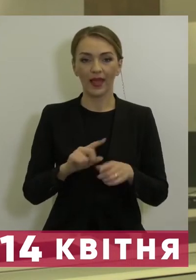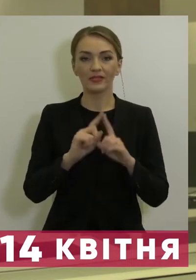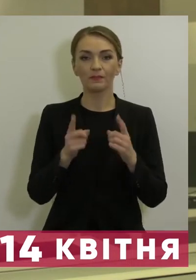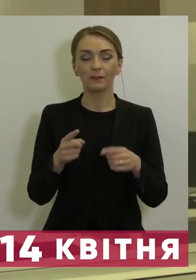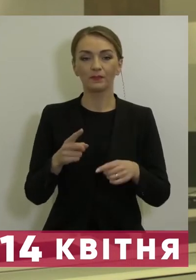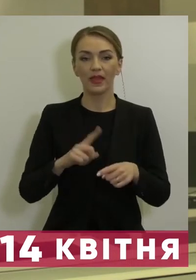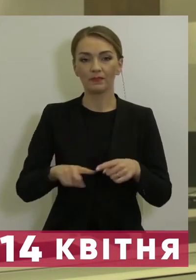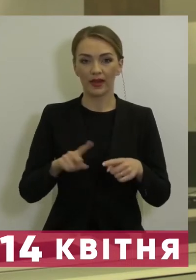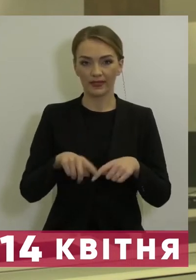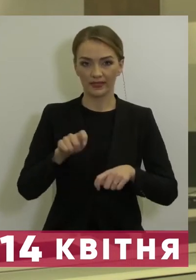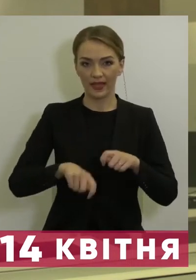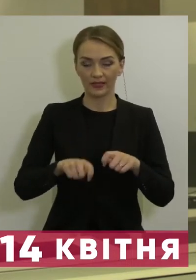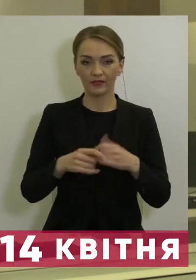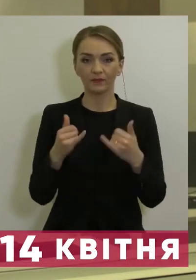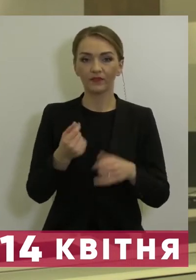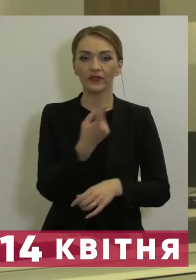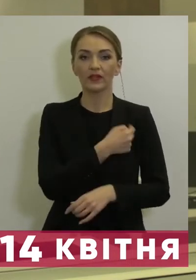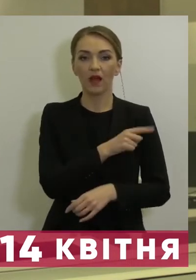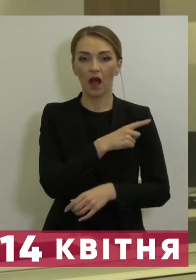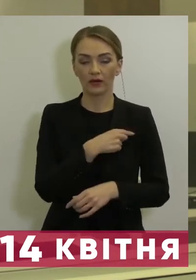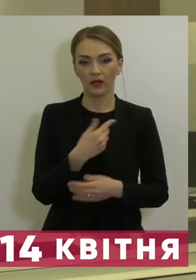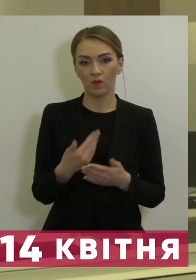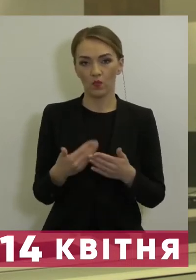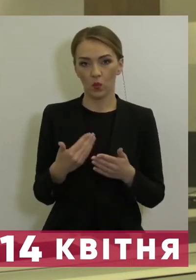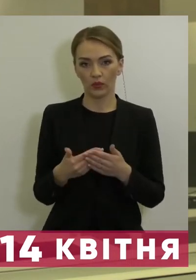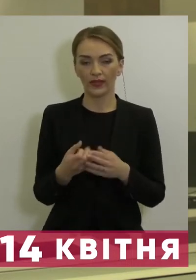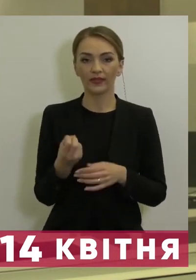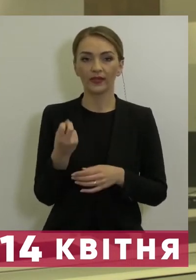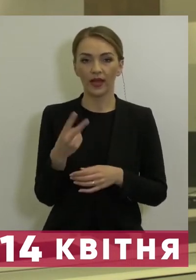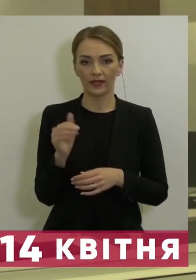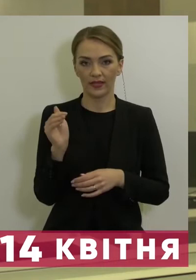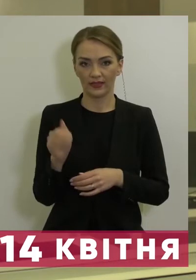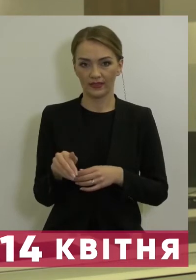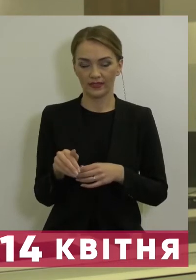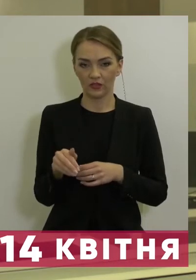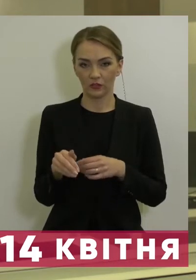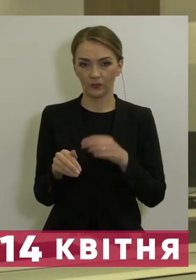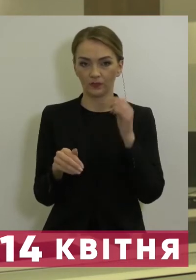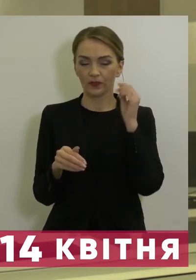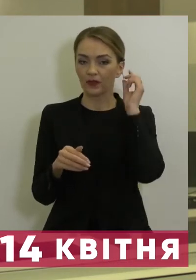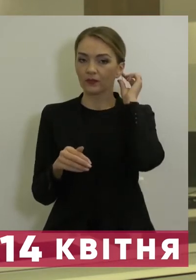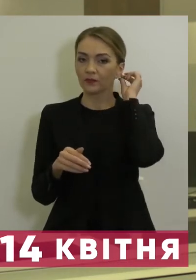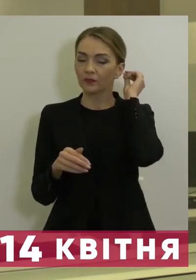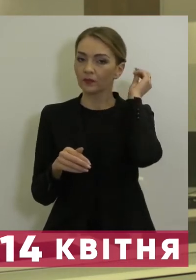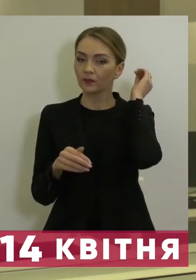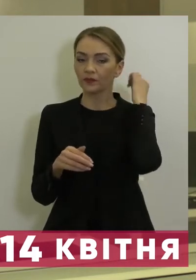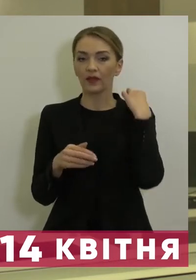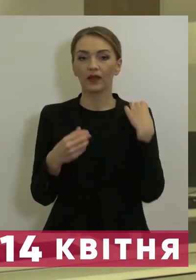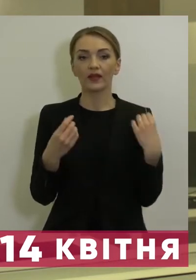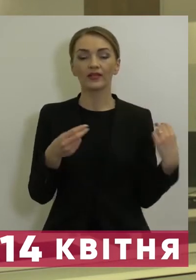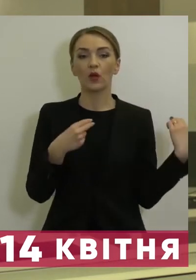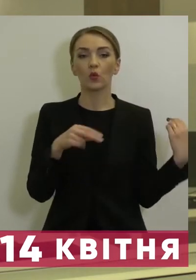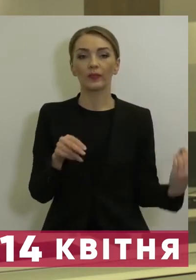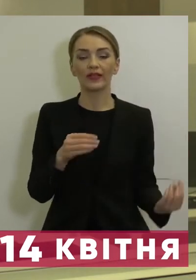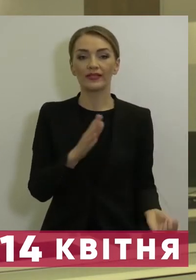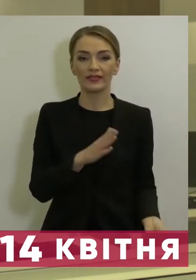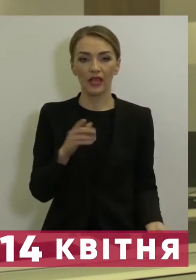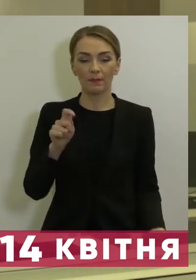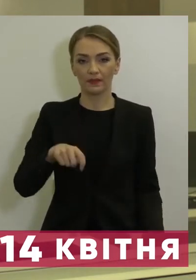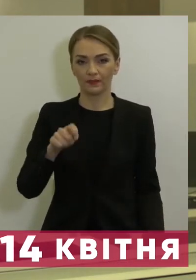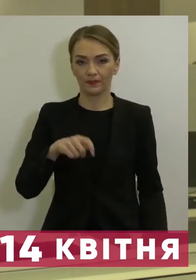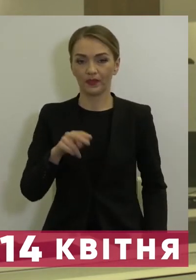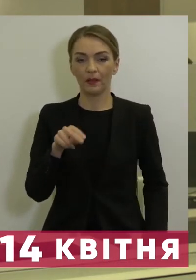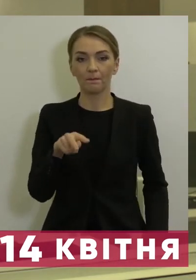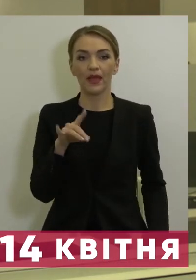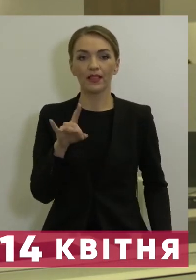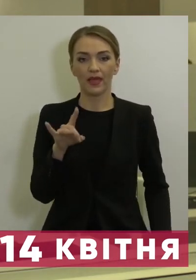Їх сьогодні в лікарнях міста понад 13 тисяч. Закупили також системи для